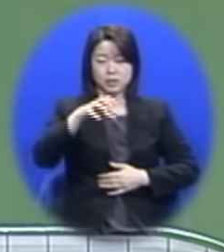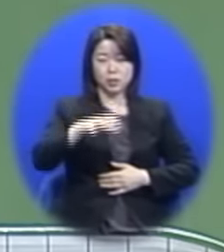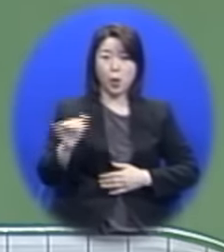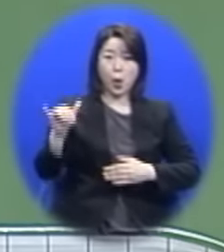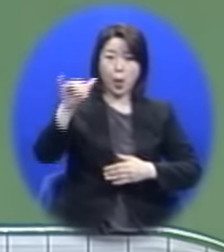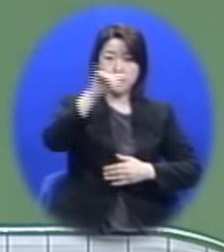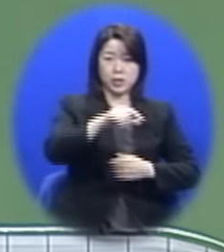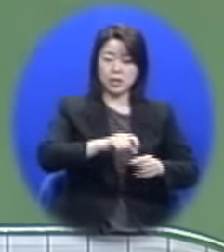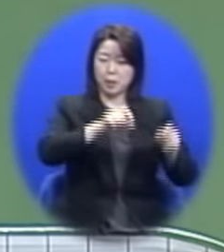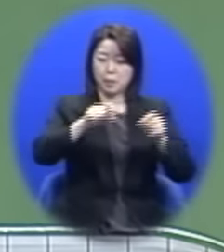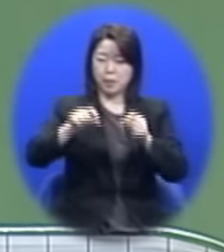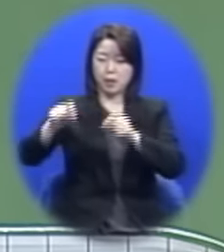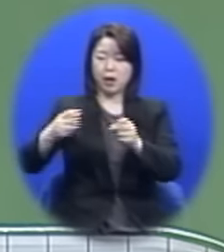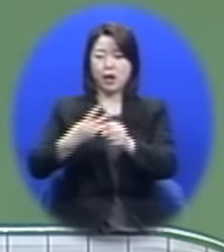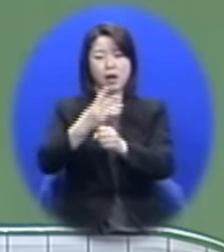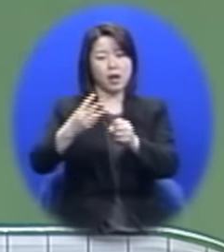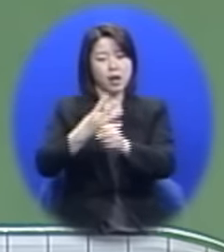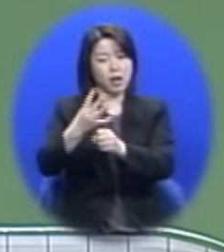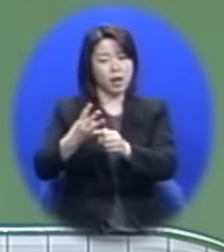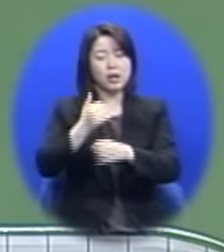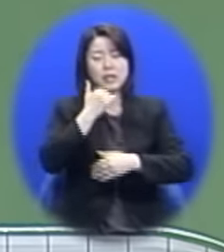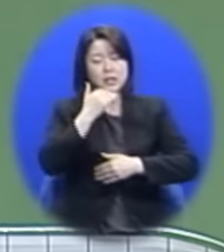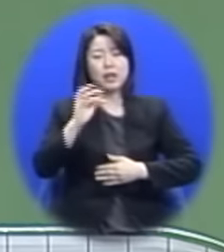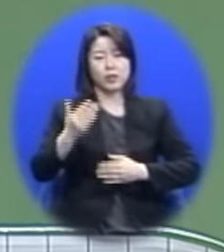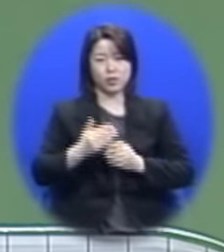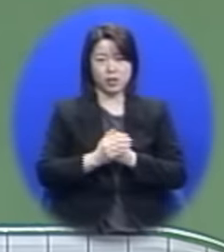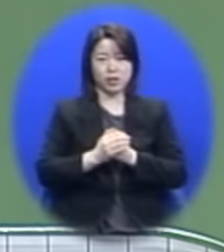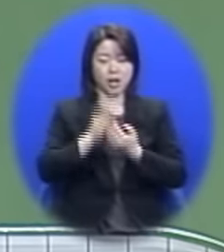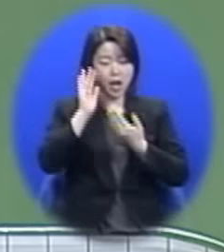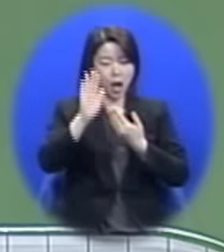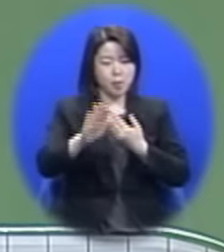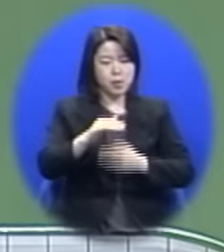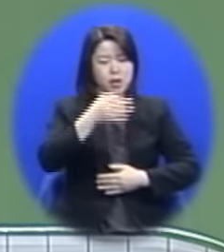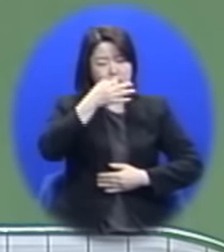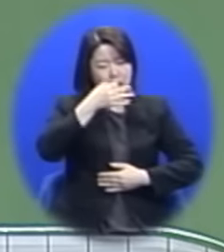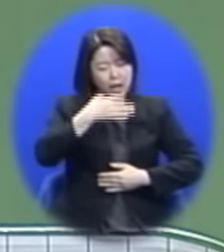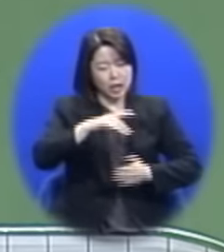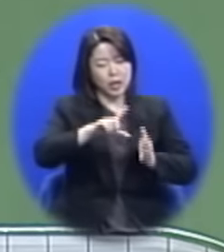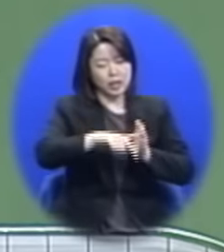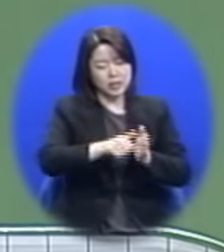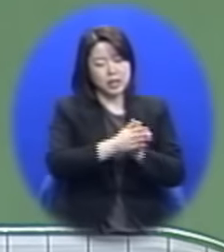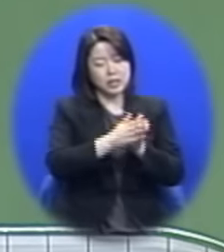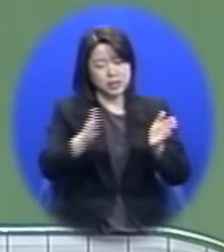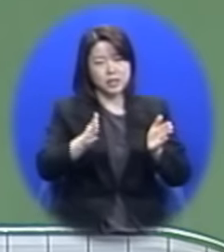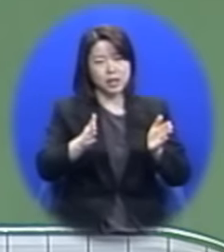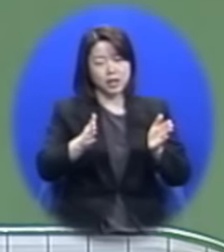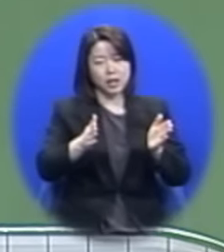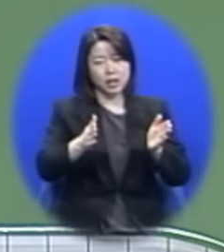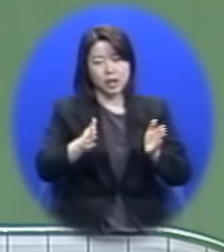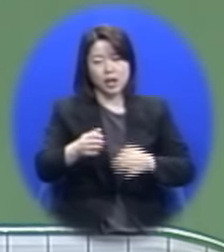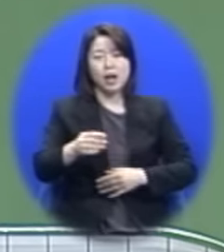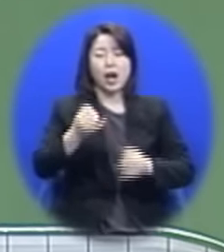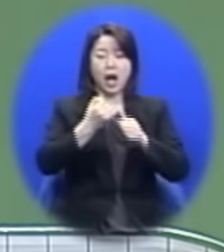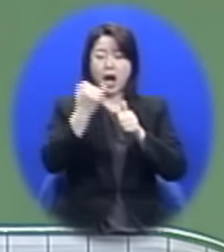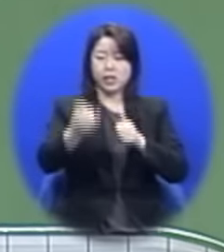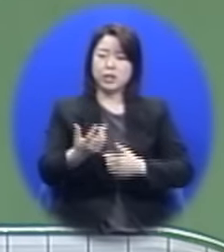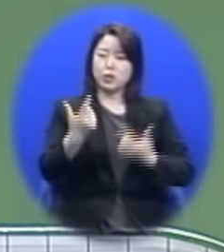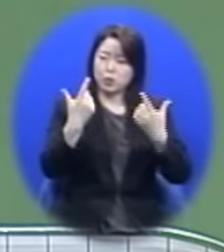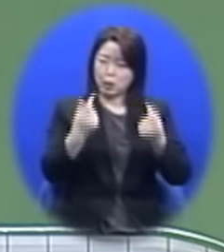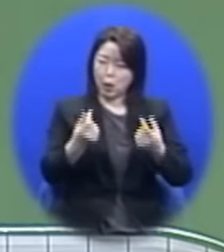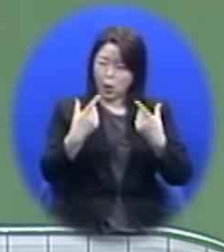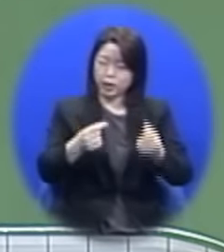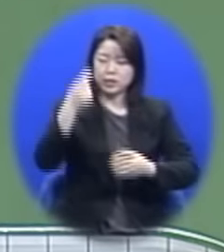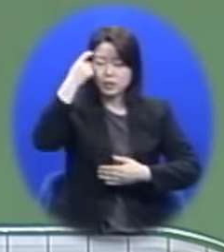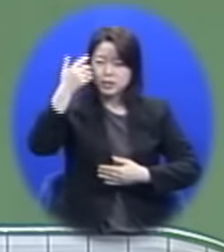시간을 기다려야 했다. 이제 힘겨운 시간이 시작된다. 몇 번마다 아내는 똑같은 질문을 던지고